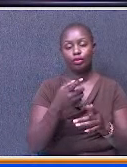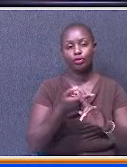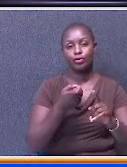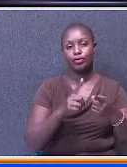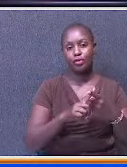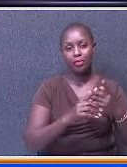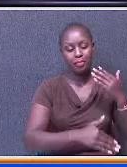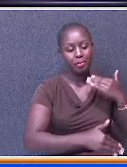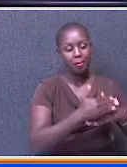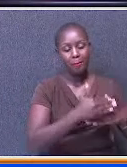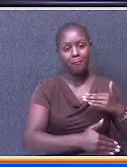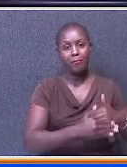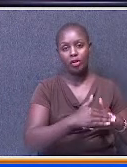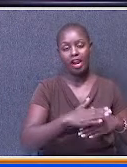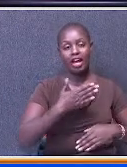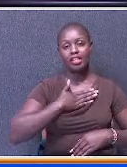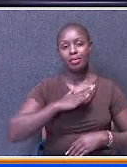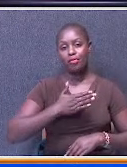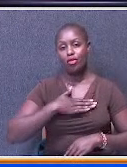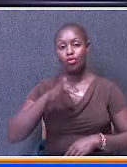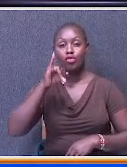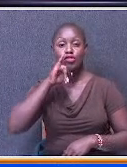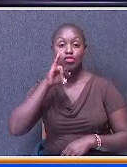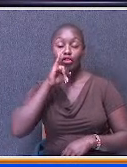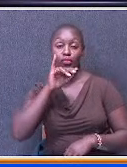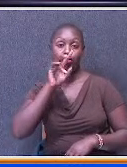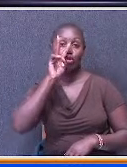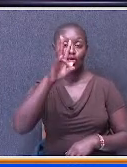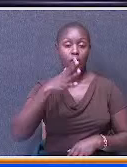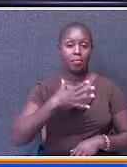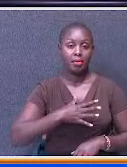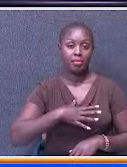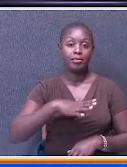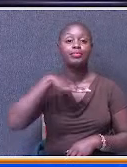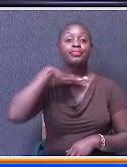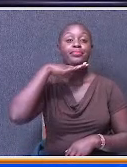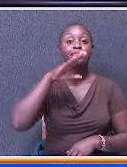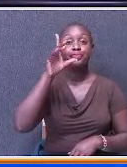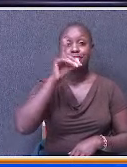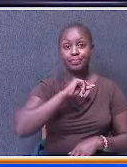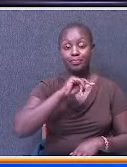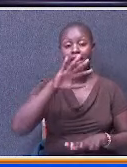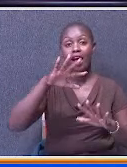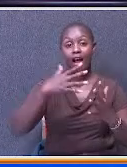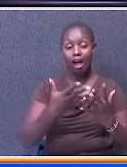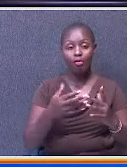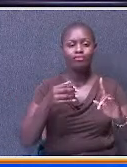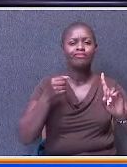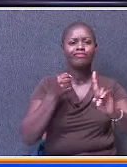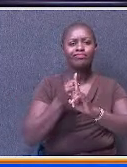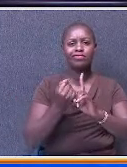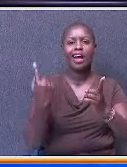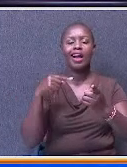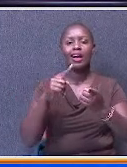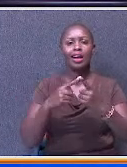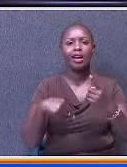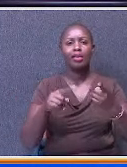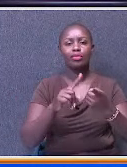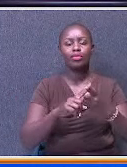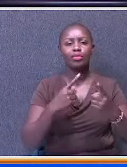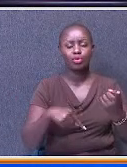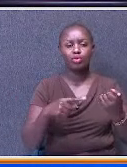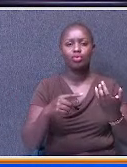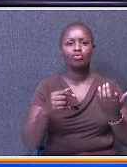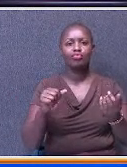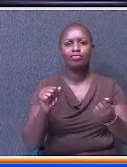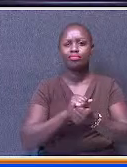Isiolo baada ya watu wawili kufariki baada ya wezi wa mifugo kushambulia eneo hilo. Wezi wa mifugo wanadaiwa